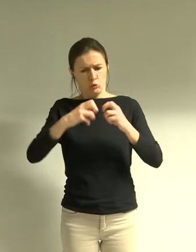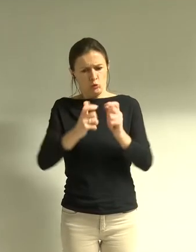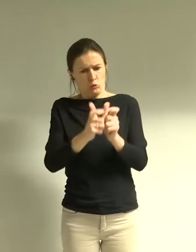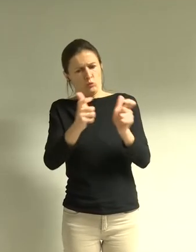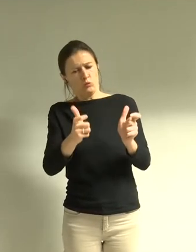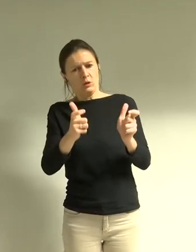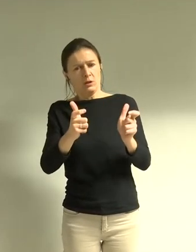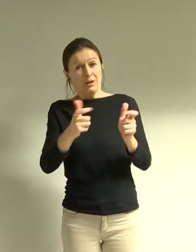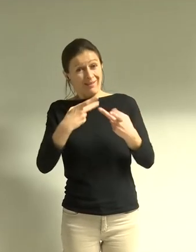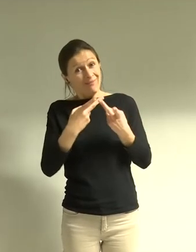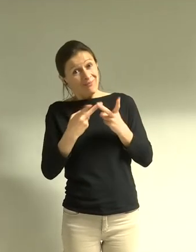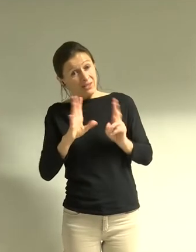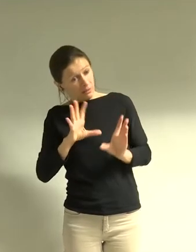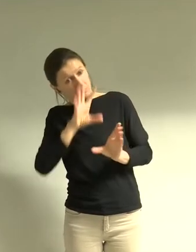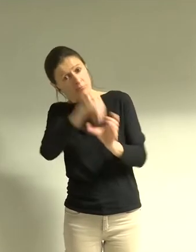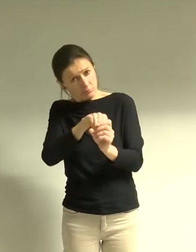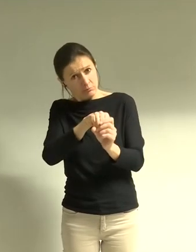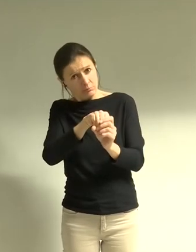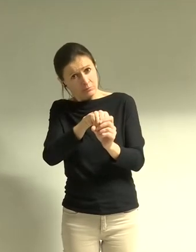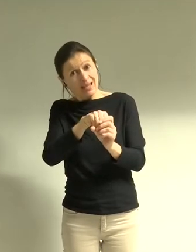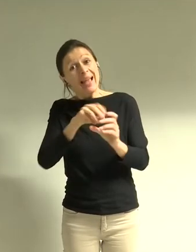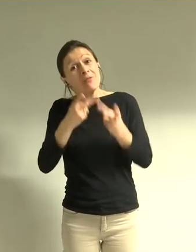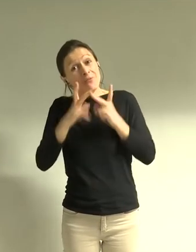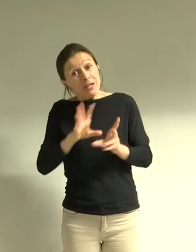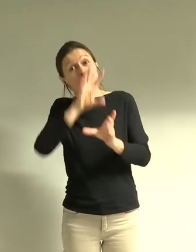et parties prenantes y compris au sein de son actionnariat